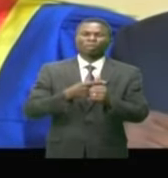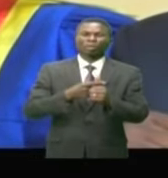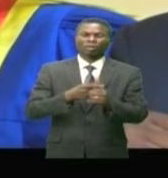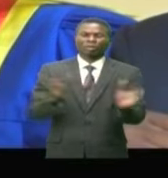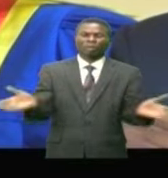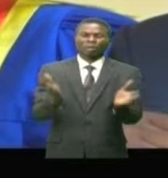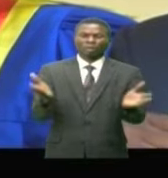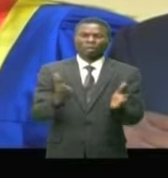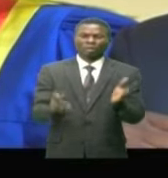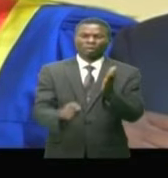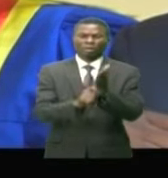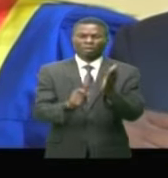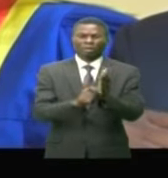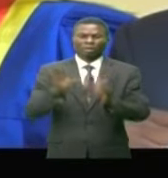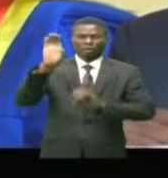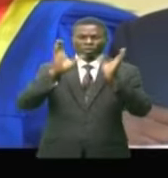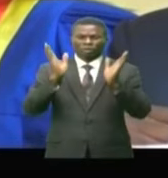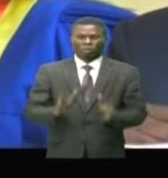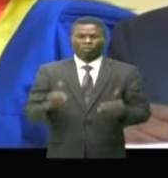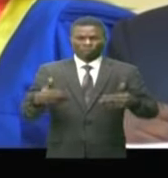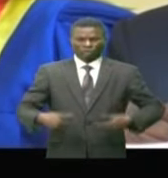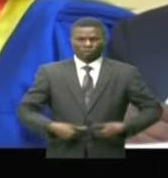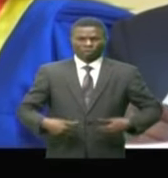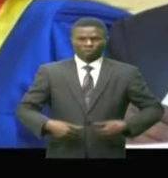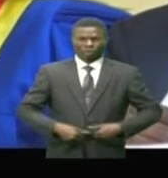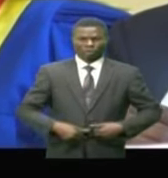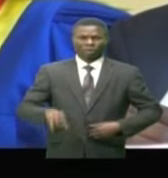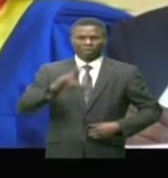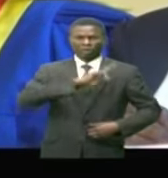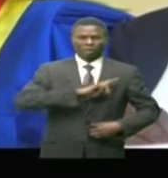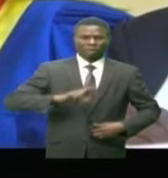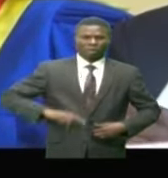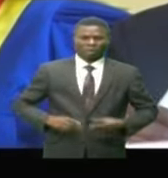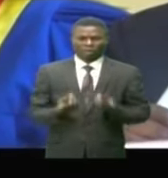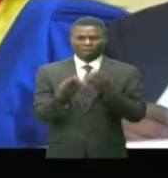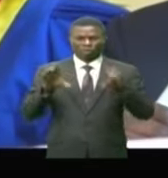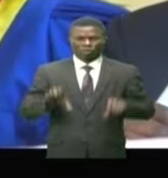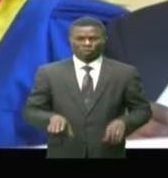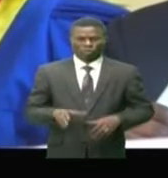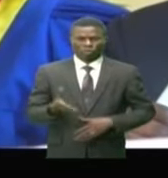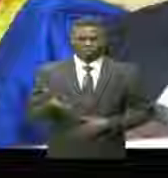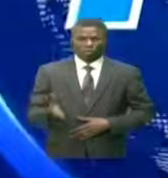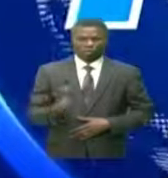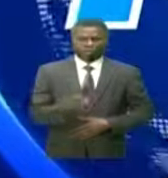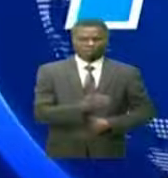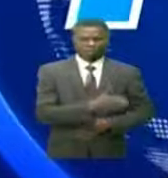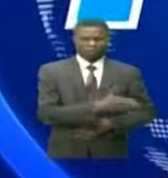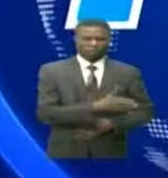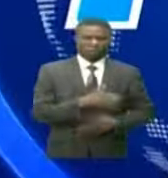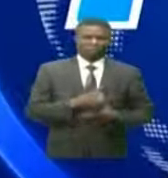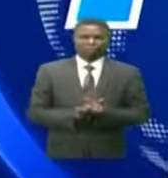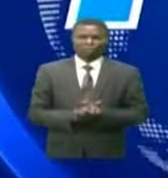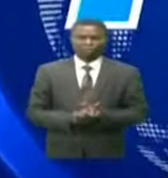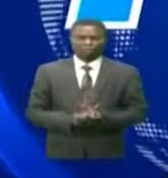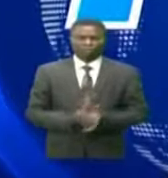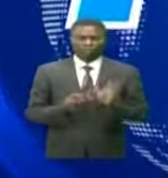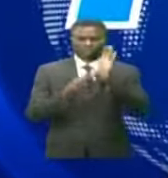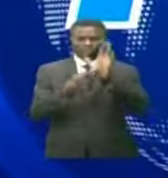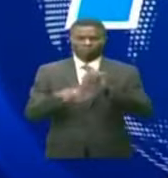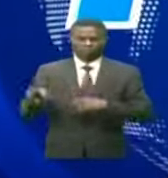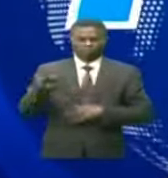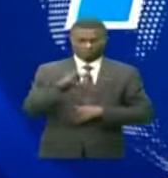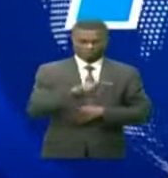l'encadrement technoscientifique de la jeunesse de la République démocratique du Congo. Suivez à présent